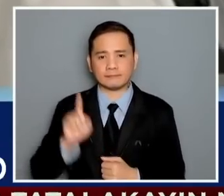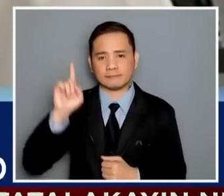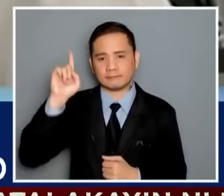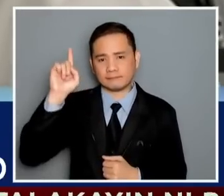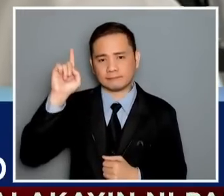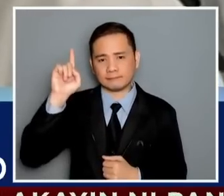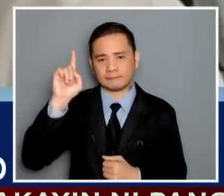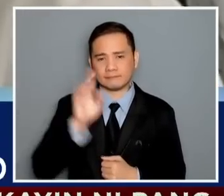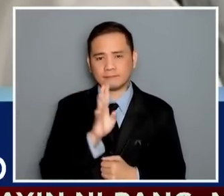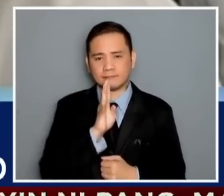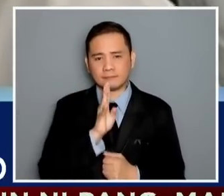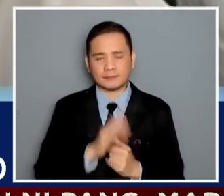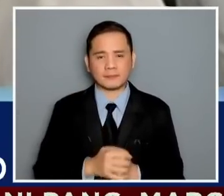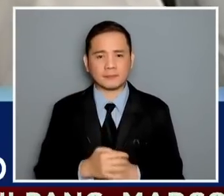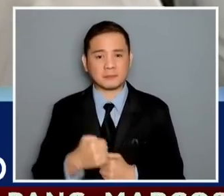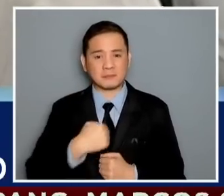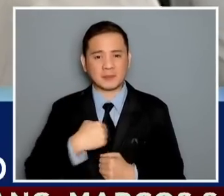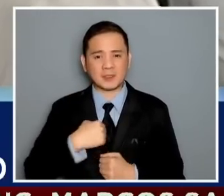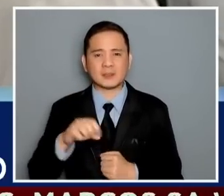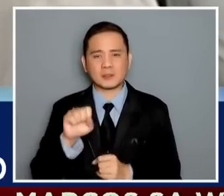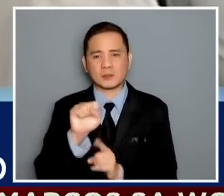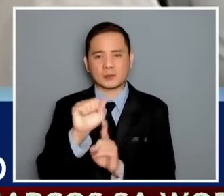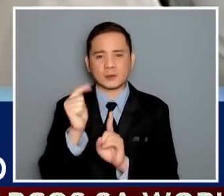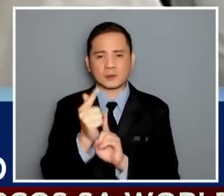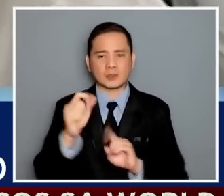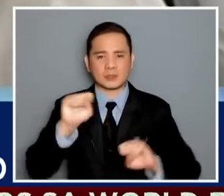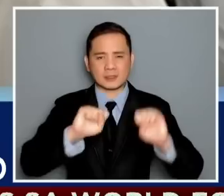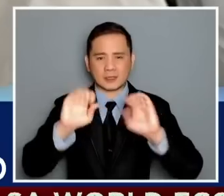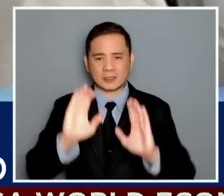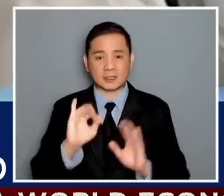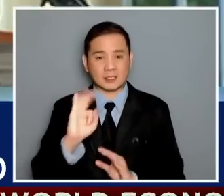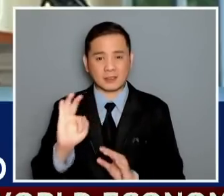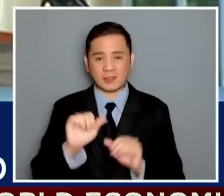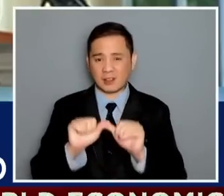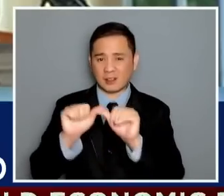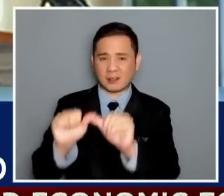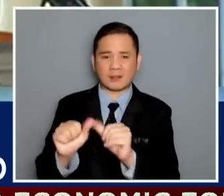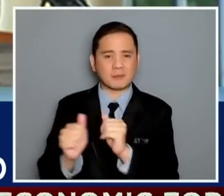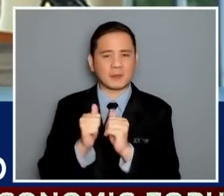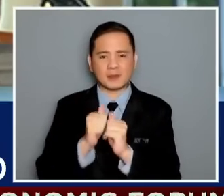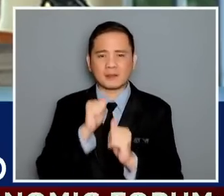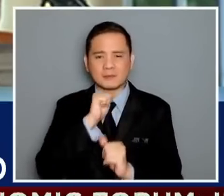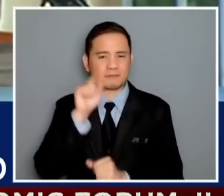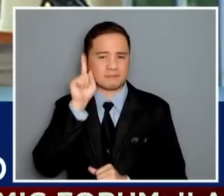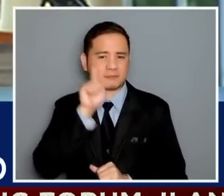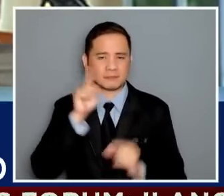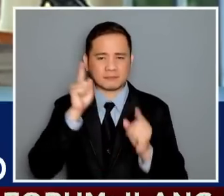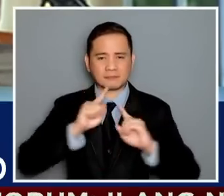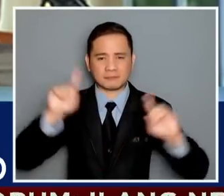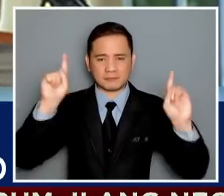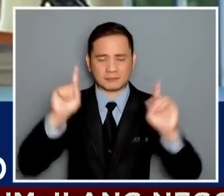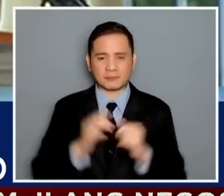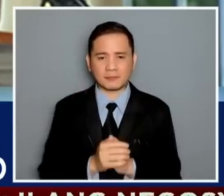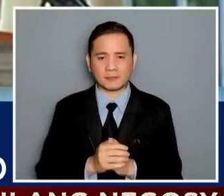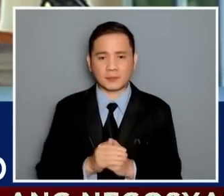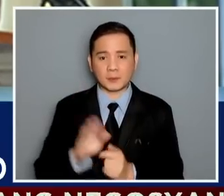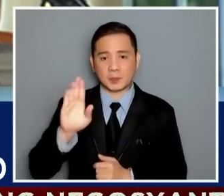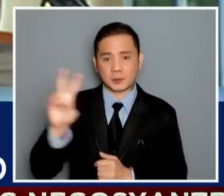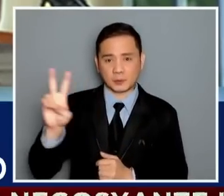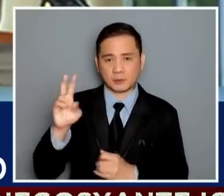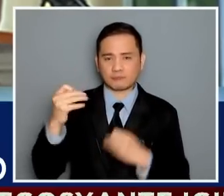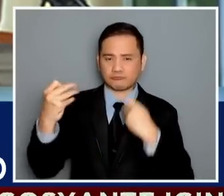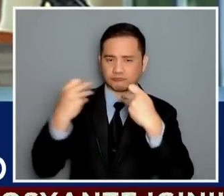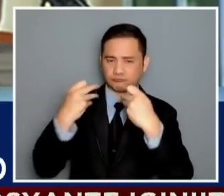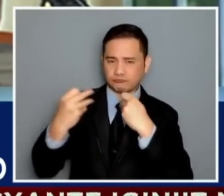yon, hindi ako magiging effective as NSA. So nung dinescribe yun ni President sa akin, alam ko namang he